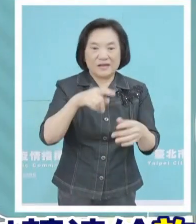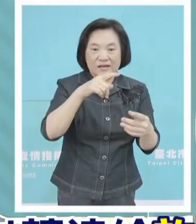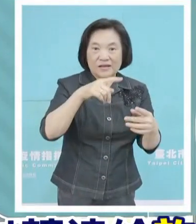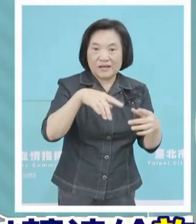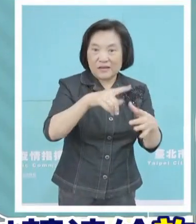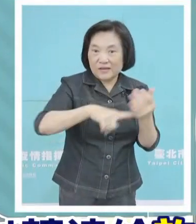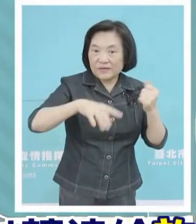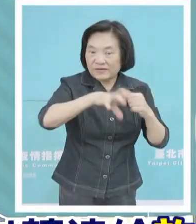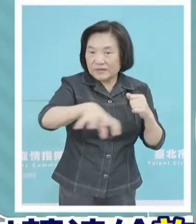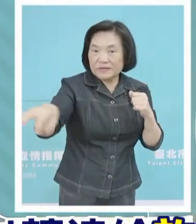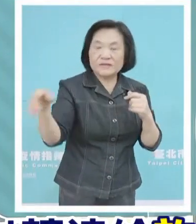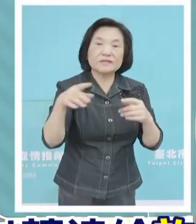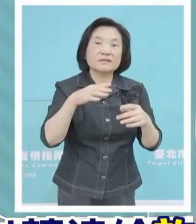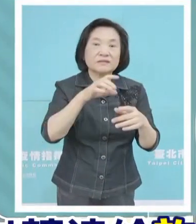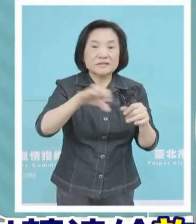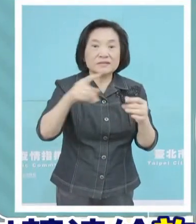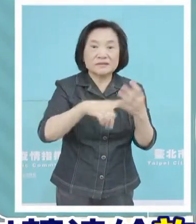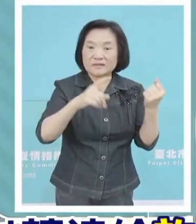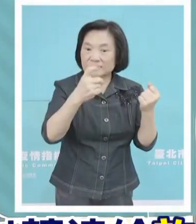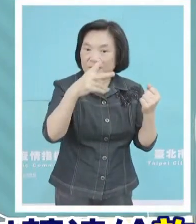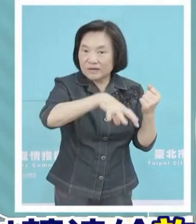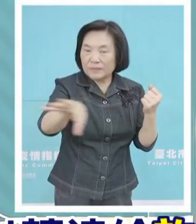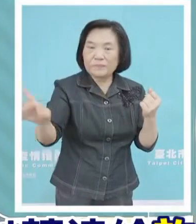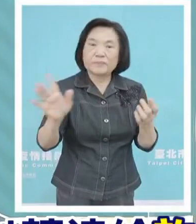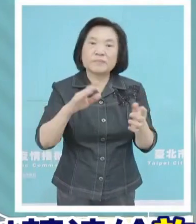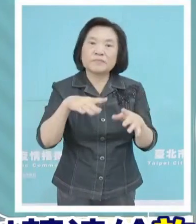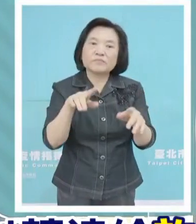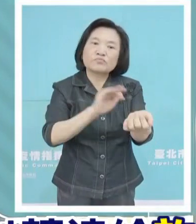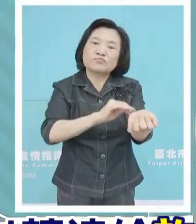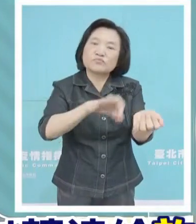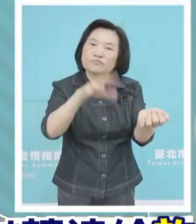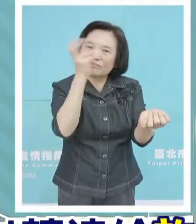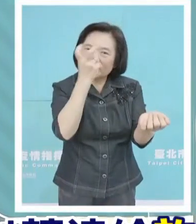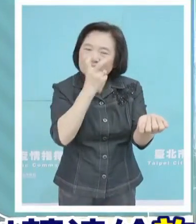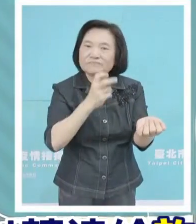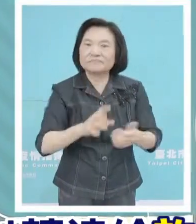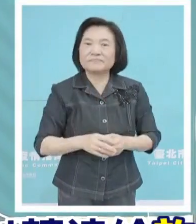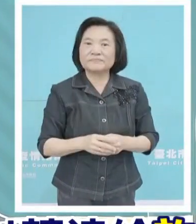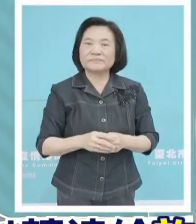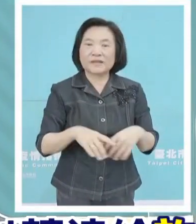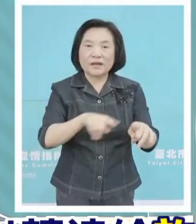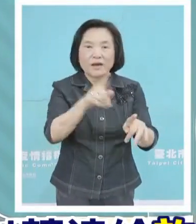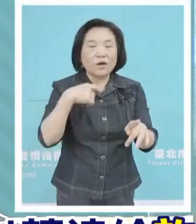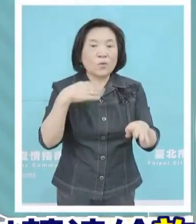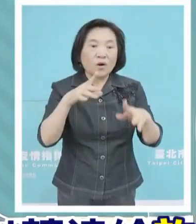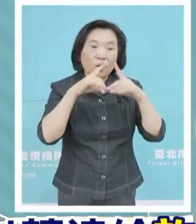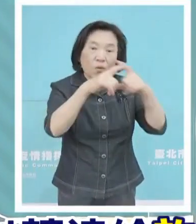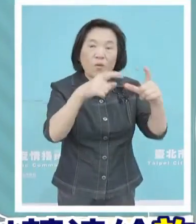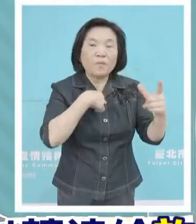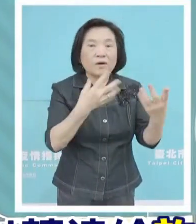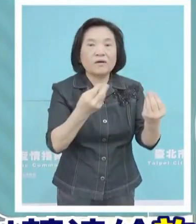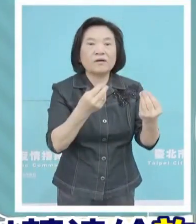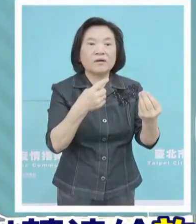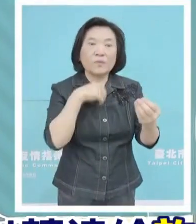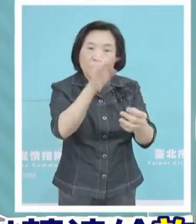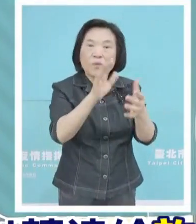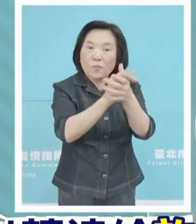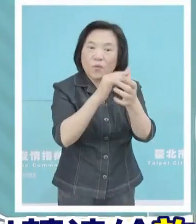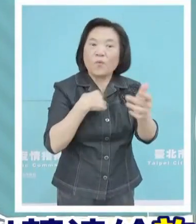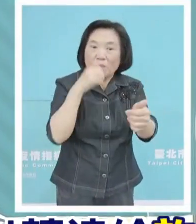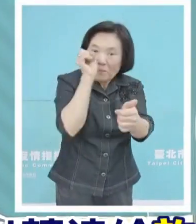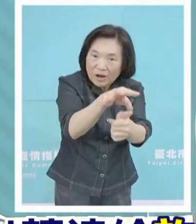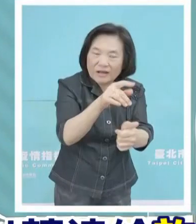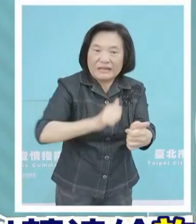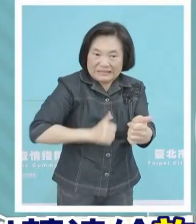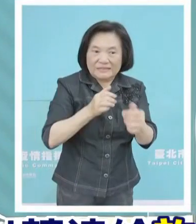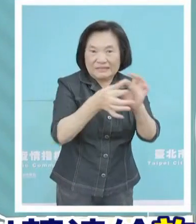卡就告诉他，告诉我的朋友，我没有回许金川医师，是告诉我的朋友说都在规划当中，因